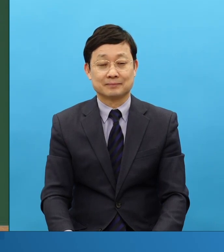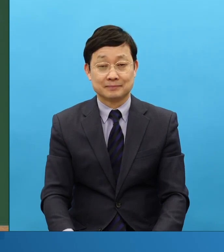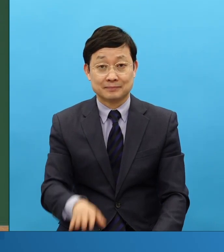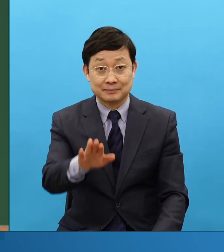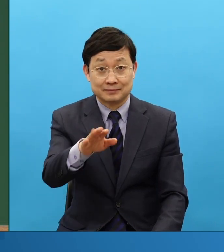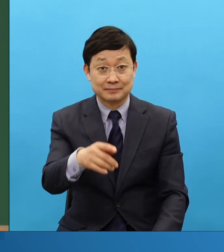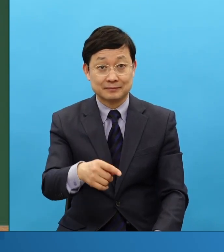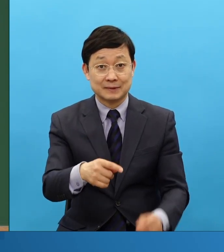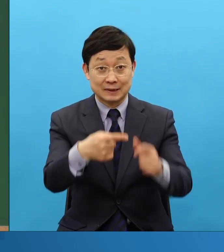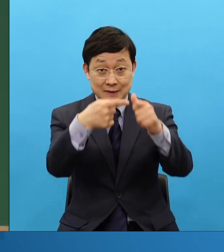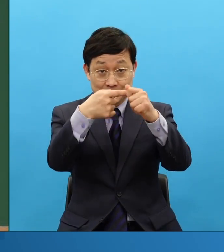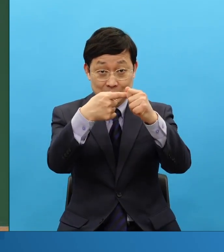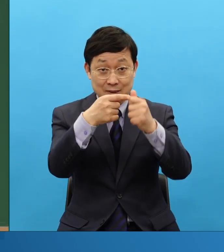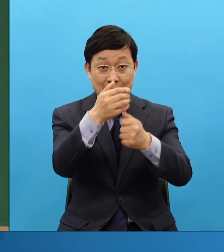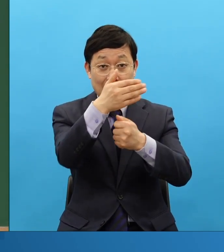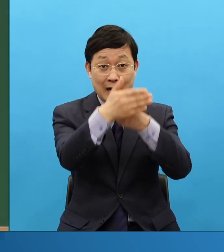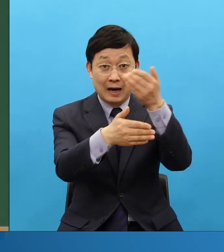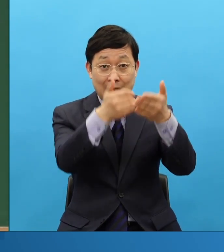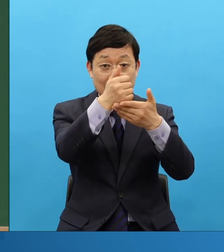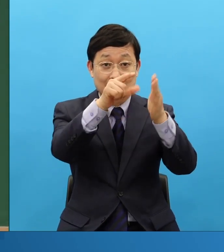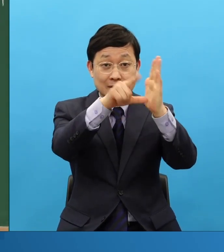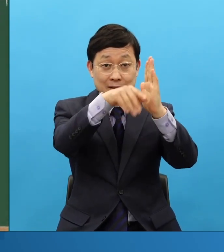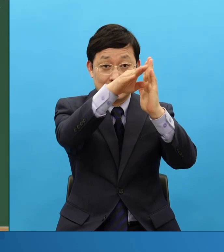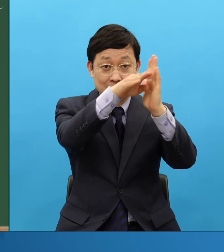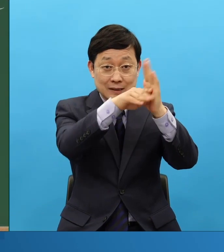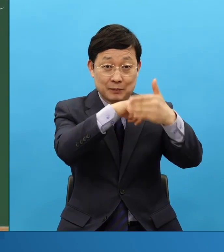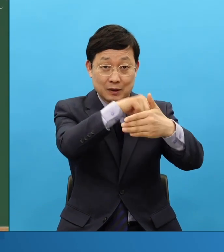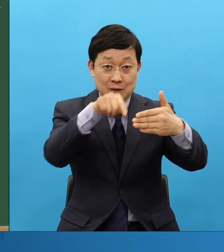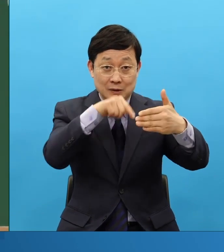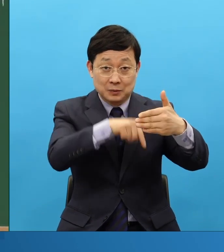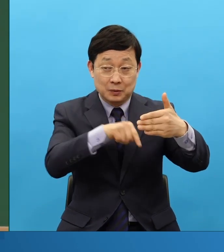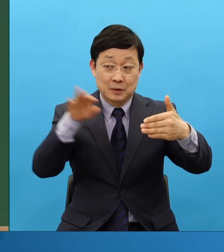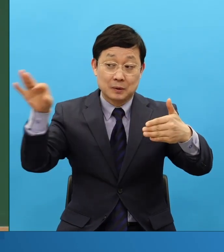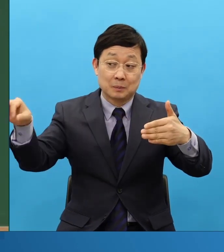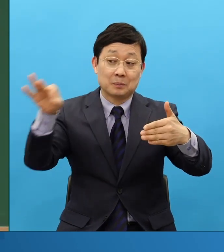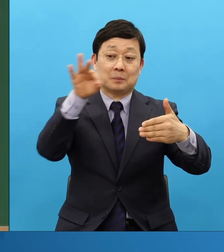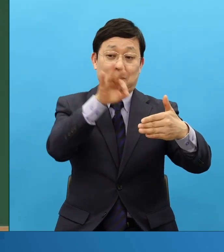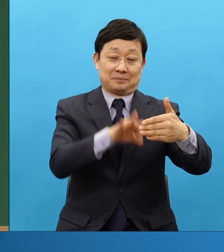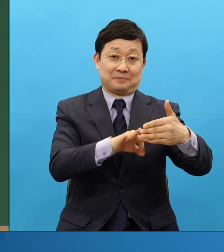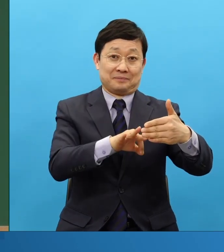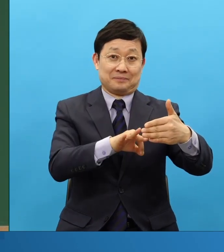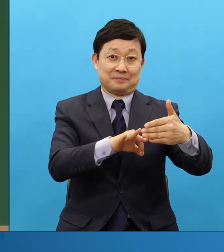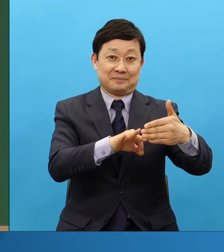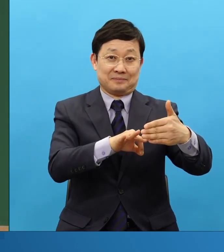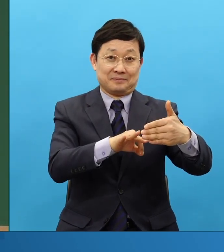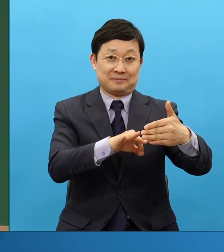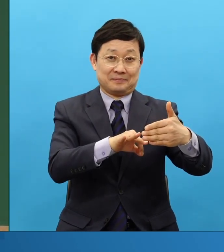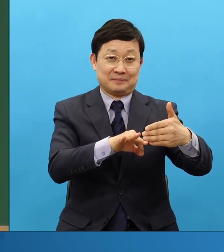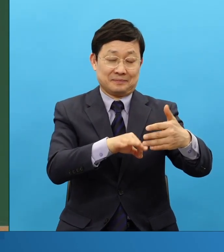하나님의 시간표 속에 있는 겁니다. He was within God's time schedule. 원래 이 사람들이